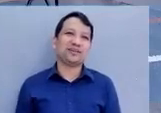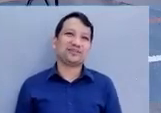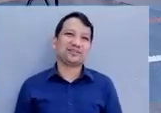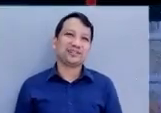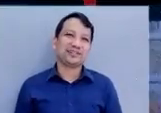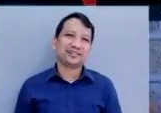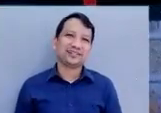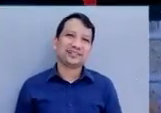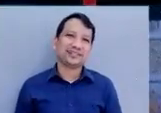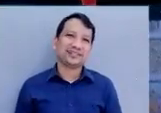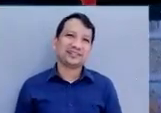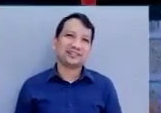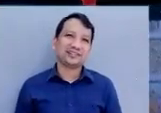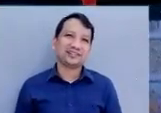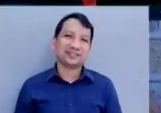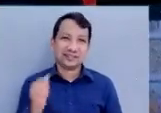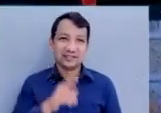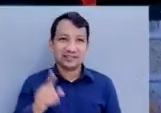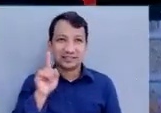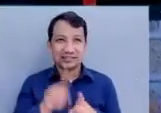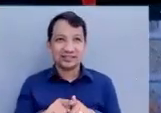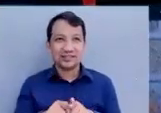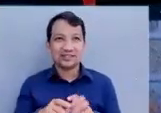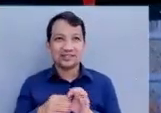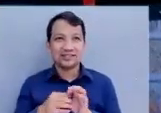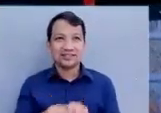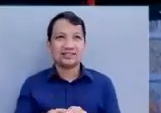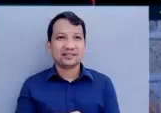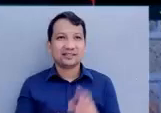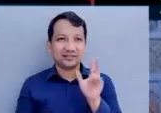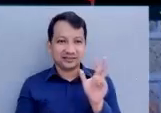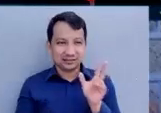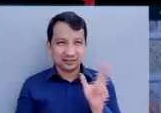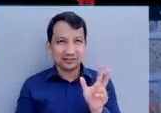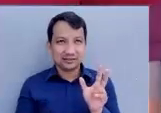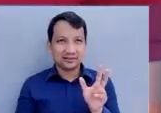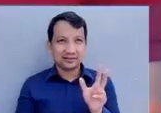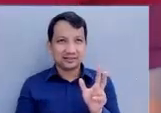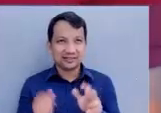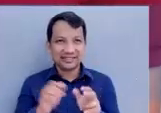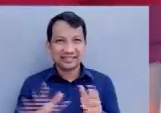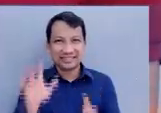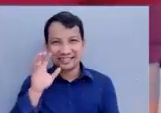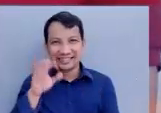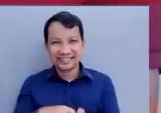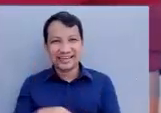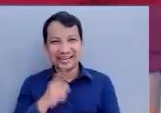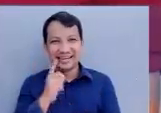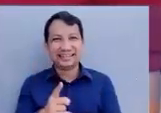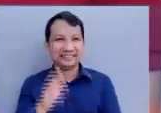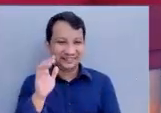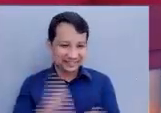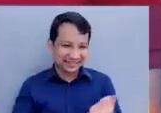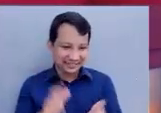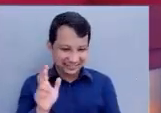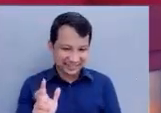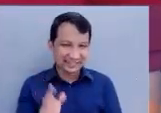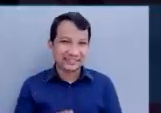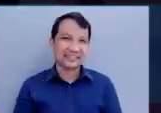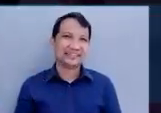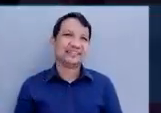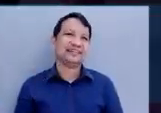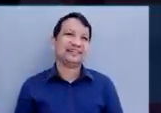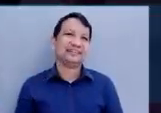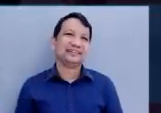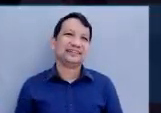sabiin niyo nakita niyo sa Good morning kapatid magiging PH na lang yung aan type niyo lang gmk